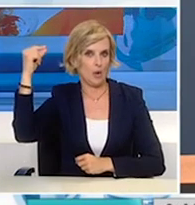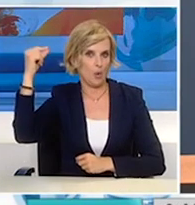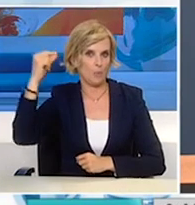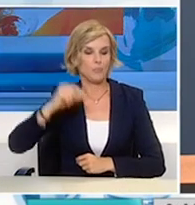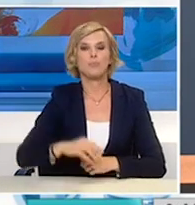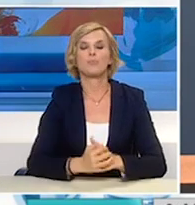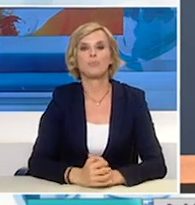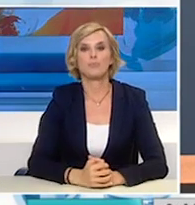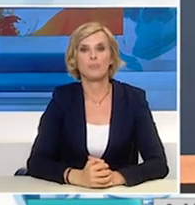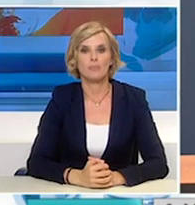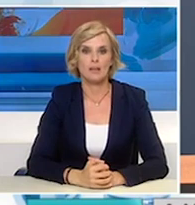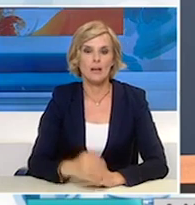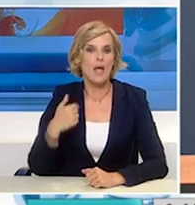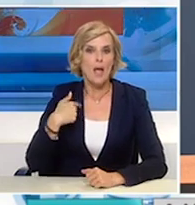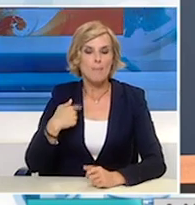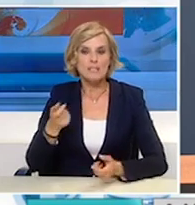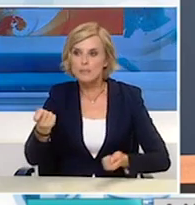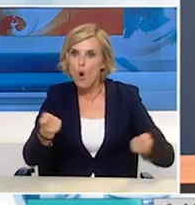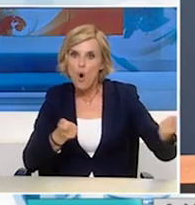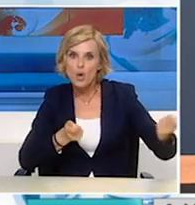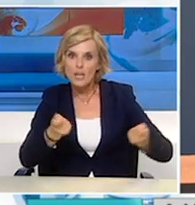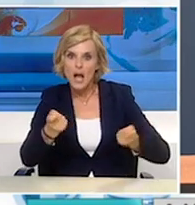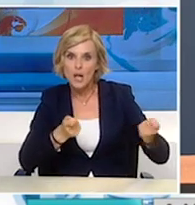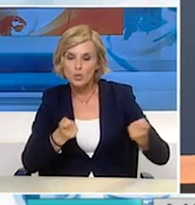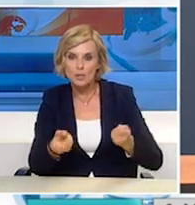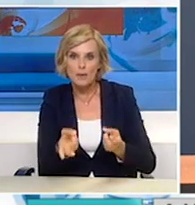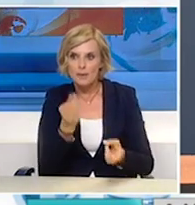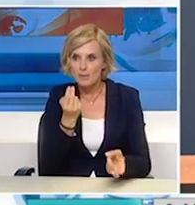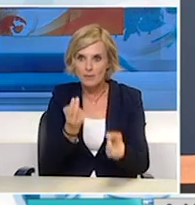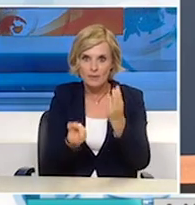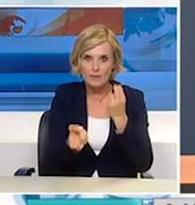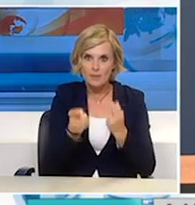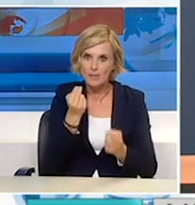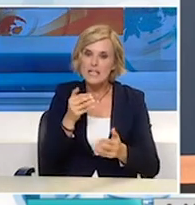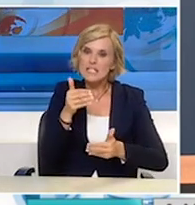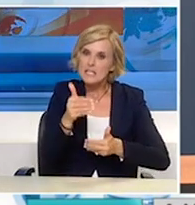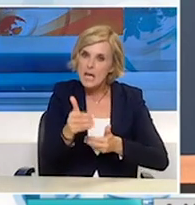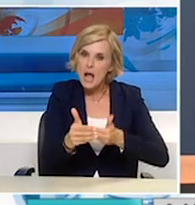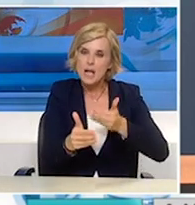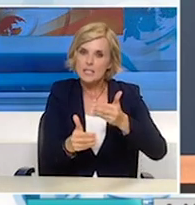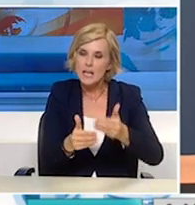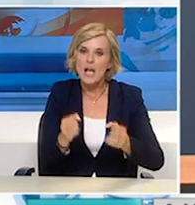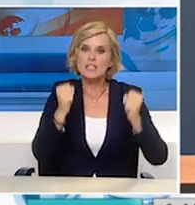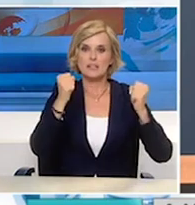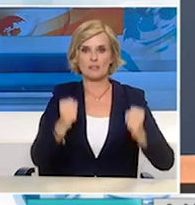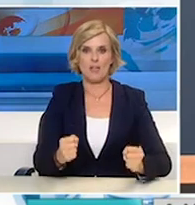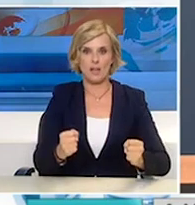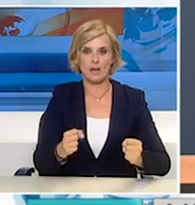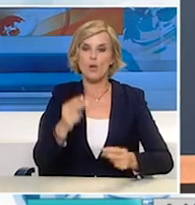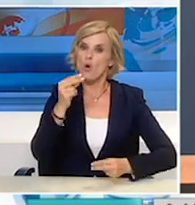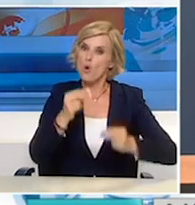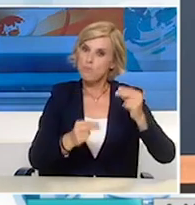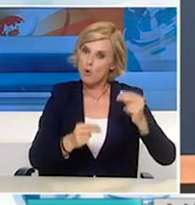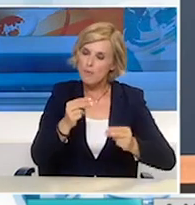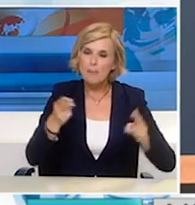δεύτερο κύμα της στρατηγικής μας, αυτό της άρσης των περιοριστικών μέτρων, προχωράει ομαλά και σταθερά. Τα προβλήματα